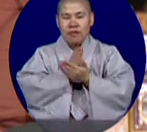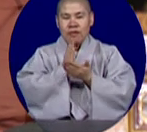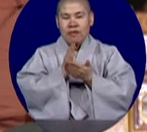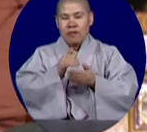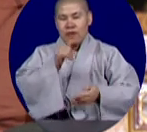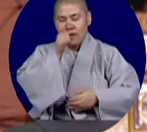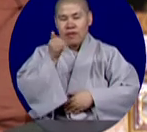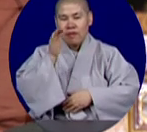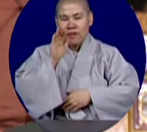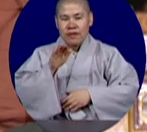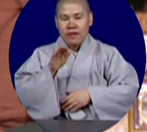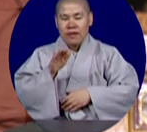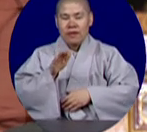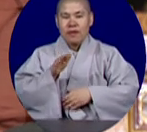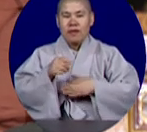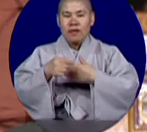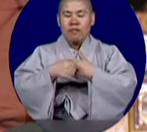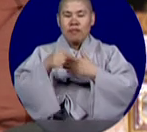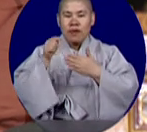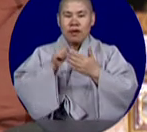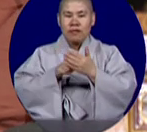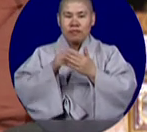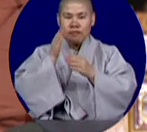그 이제 마음 중에는